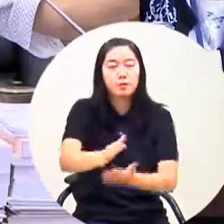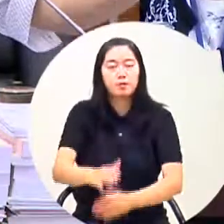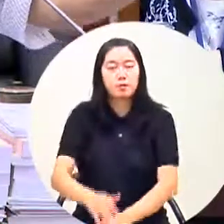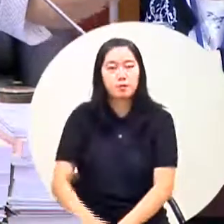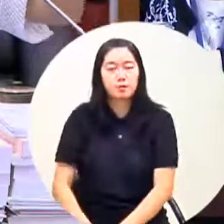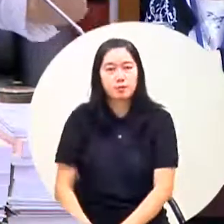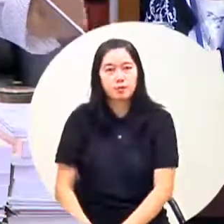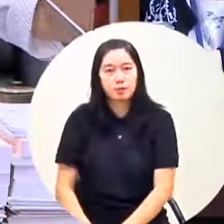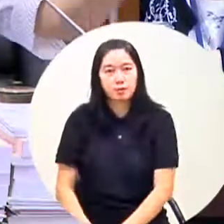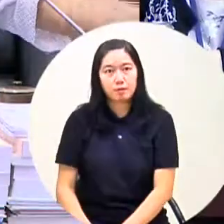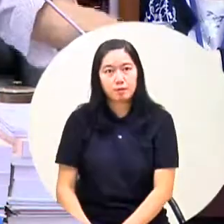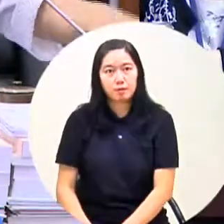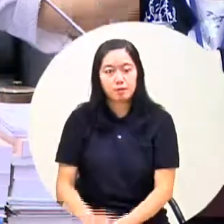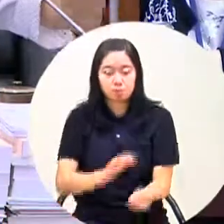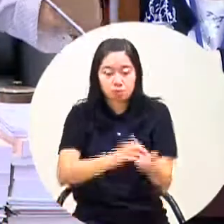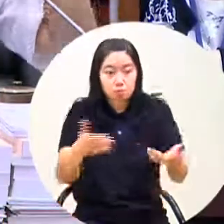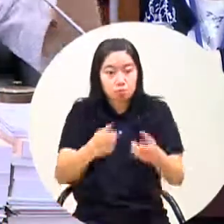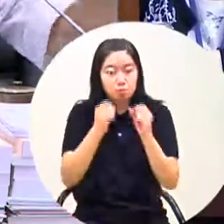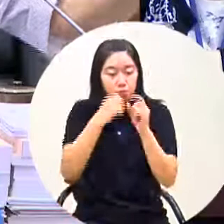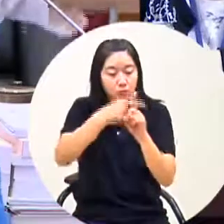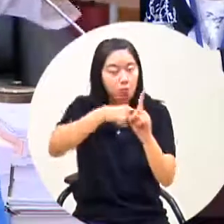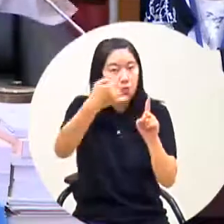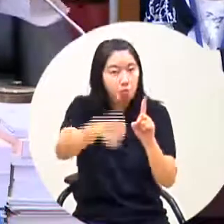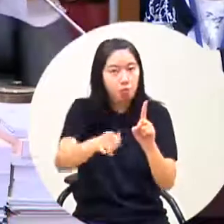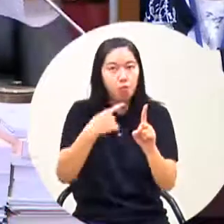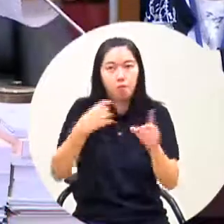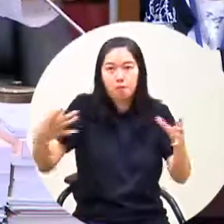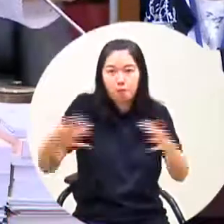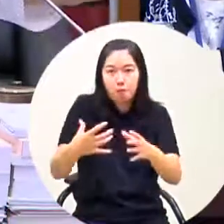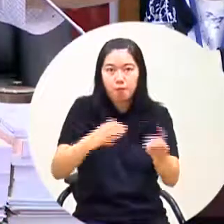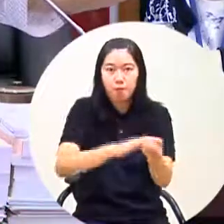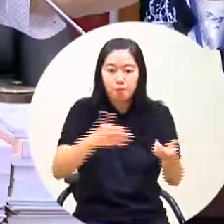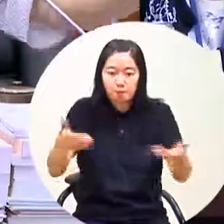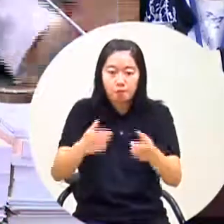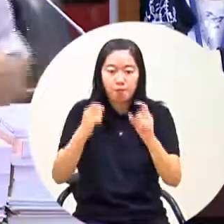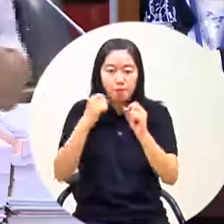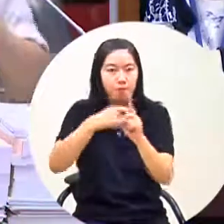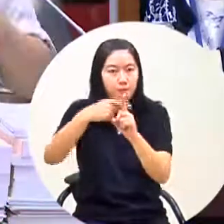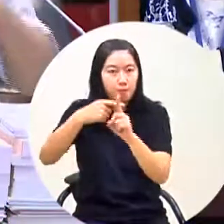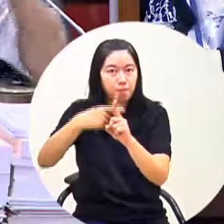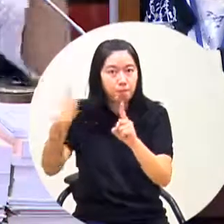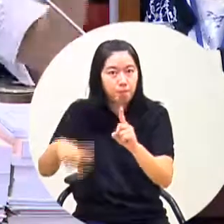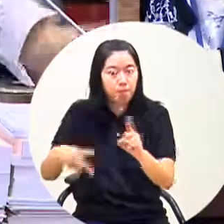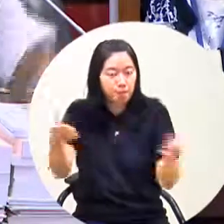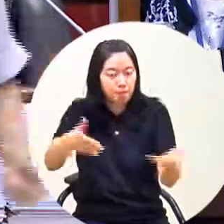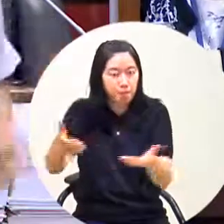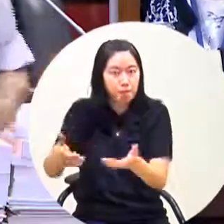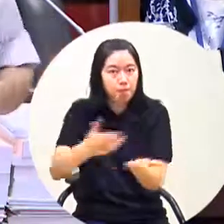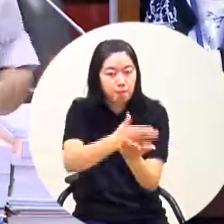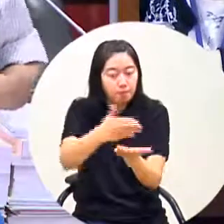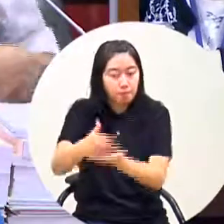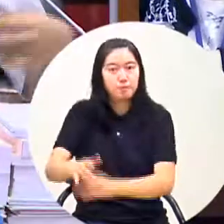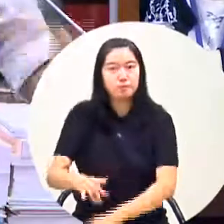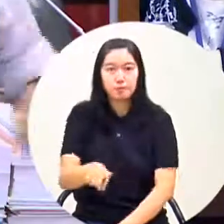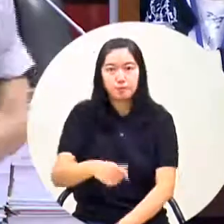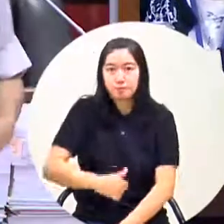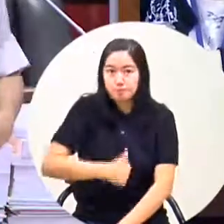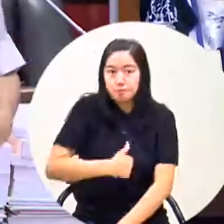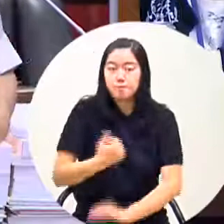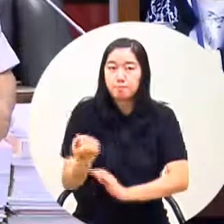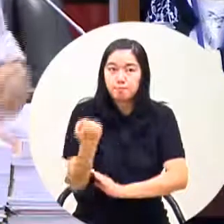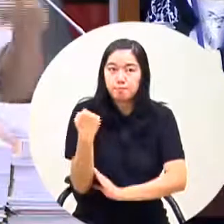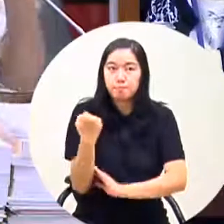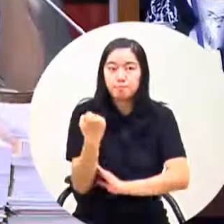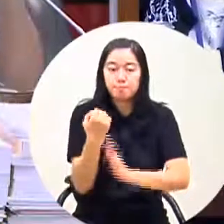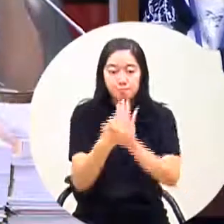部分。医疗品质不好，我们共同来解决医疗品质不好的部分，那才是一个真正能解决问题的